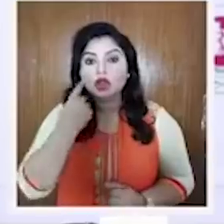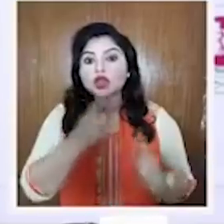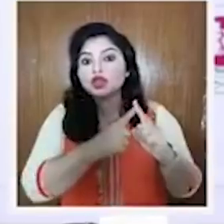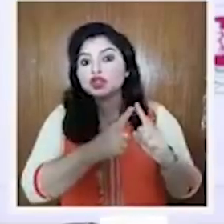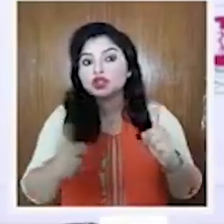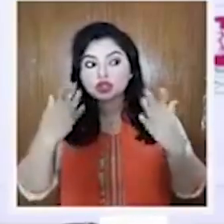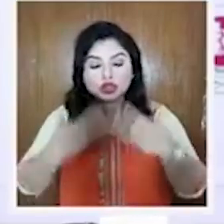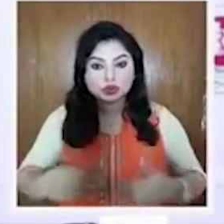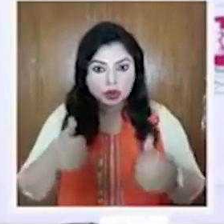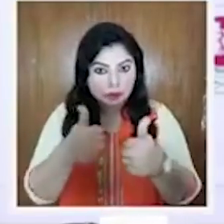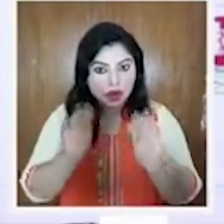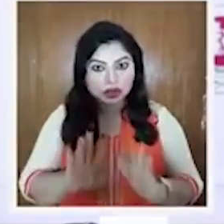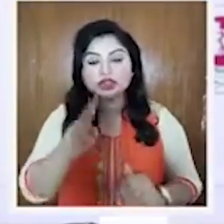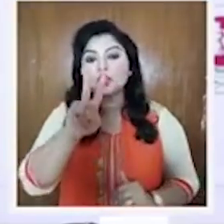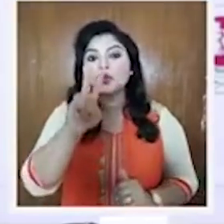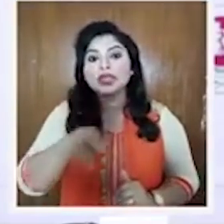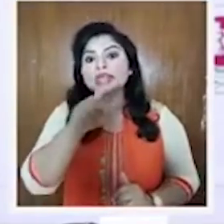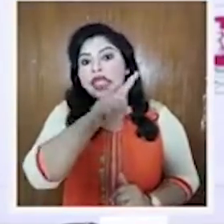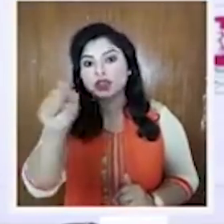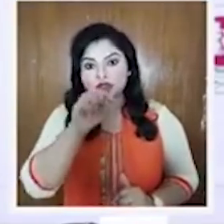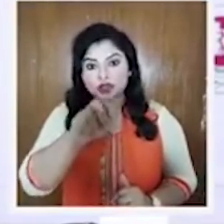হার 20.20%।